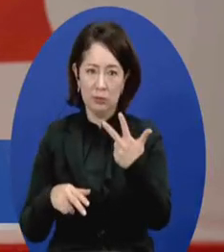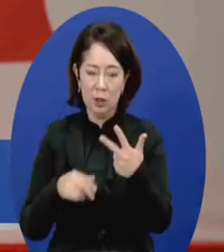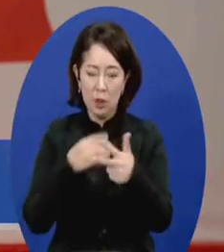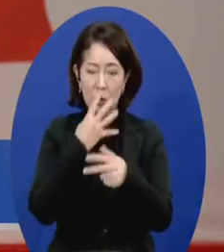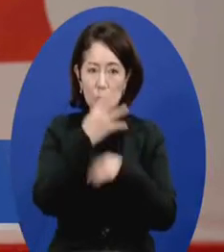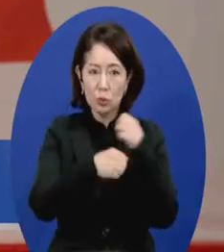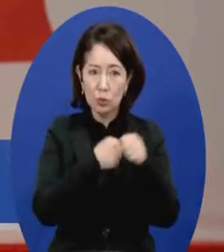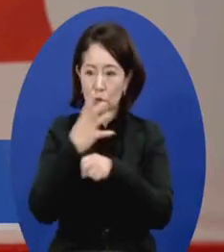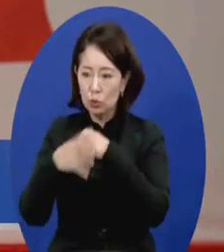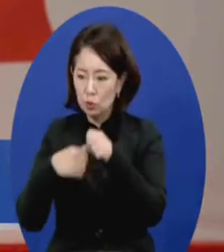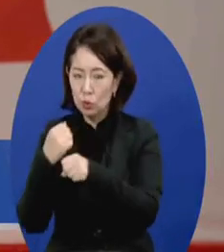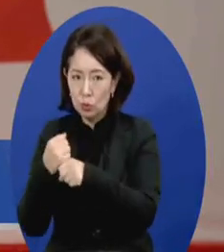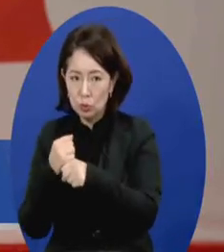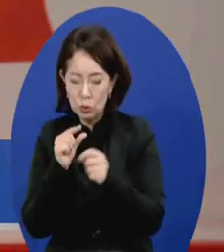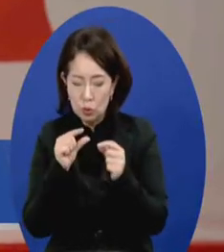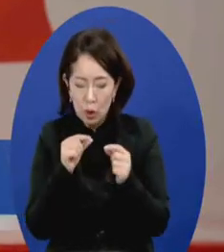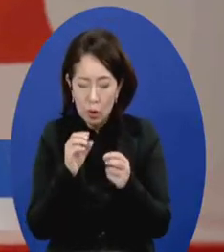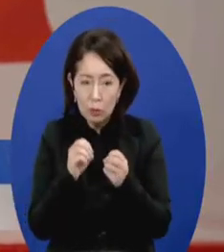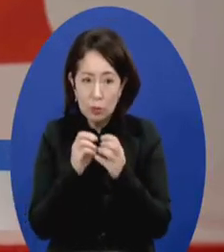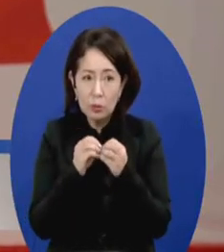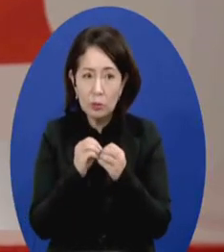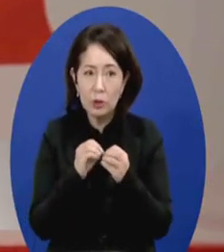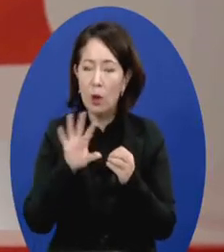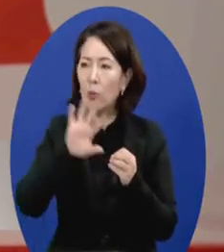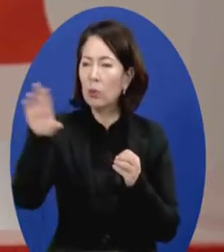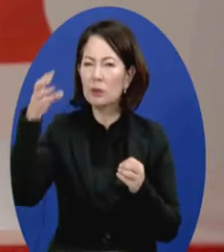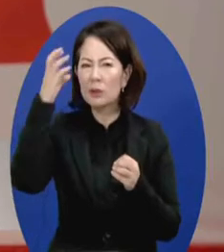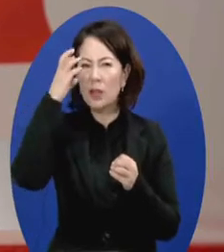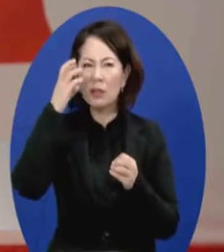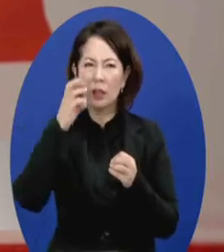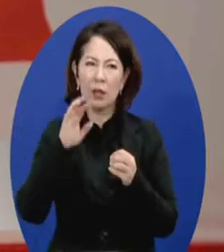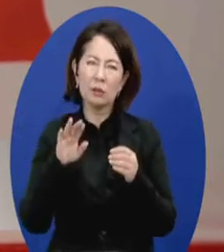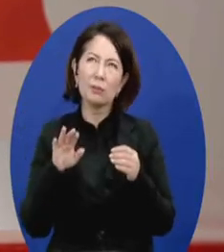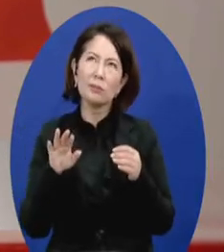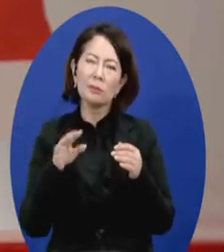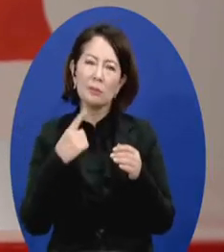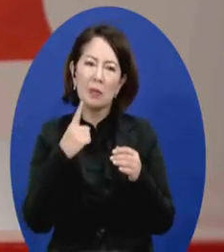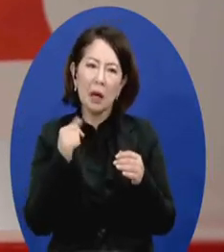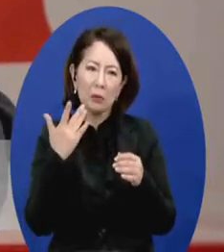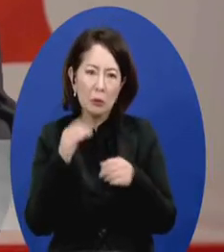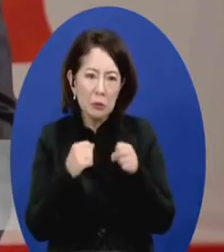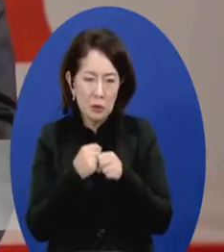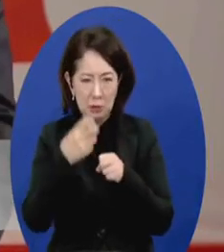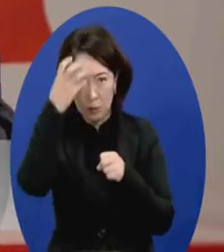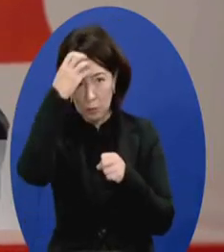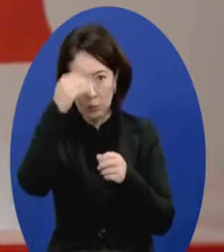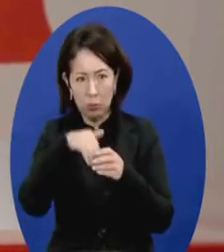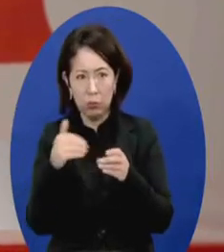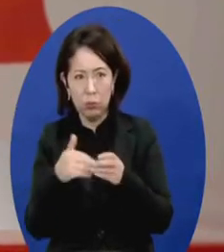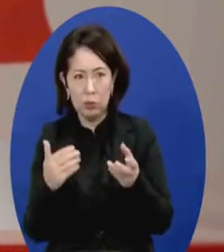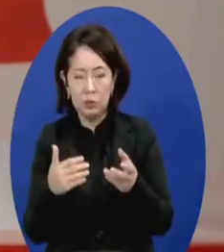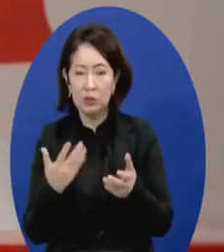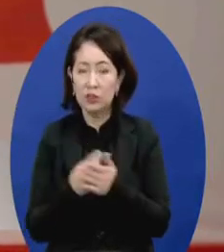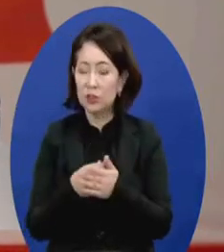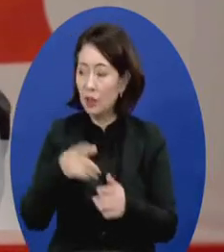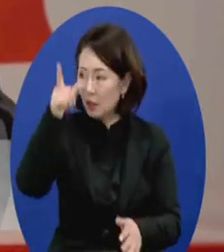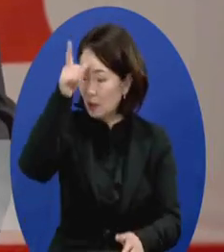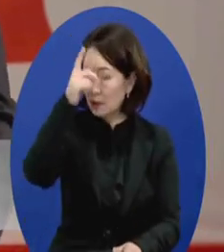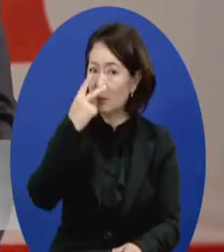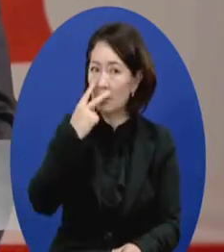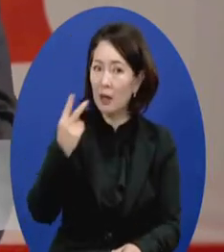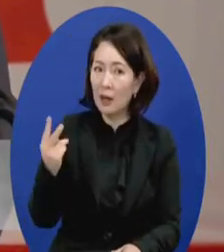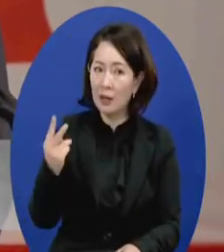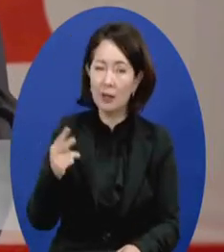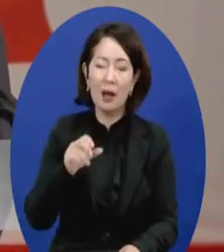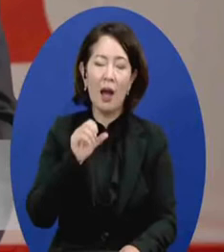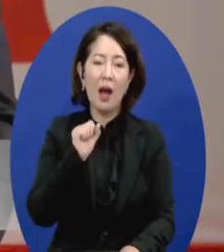жил. Энэ 4 жил жоох юм хийж бүтээгдсэн байт. Бусад засгийн газруудын дундаж наслт нь 1.5 жил. Тэгэхээр та бохон одоо энэ Германыг хар.